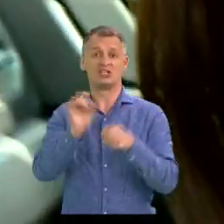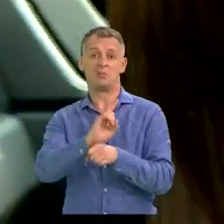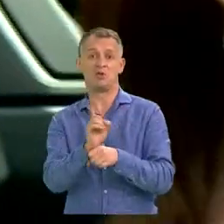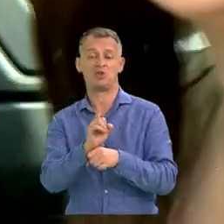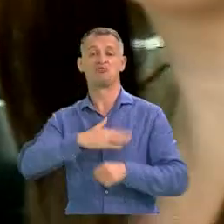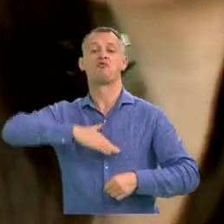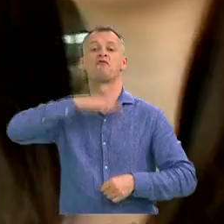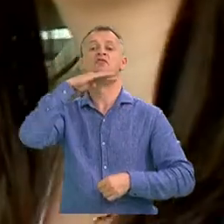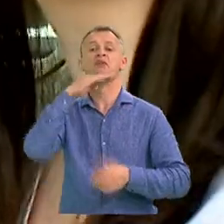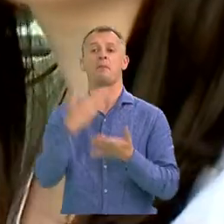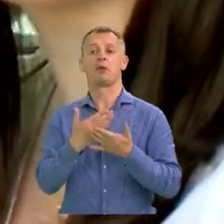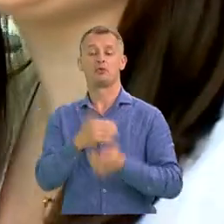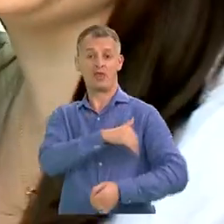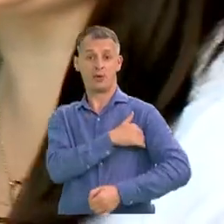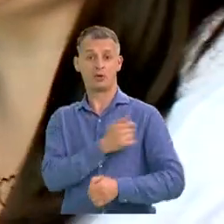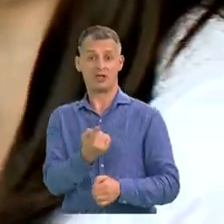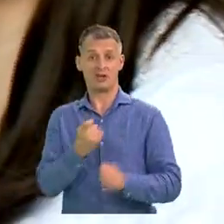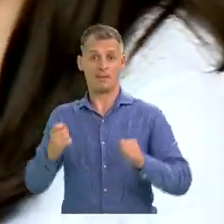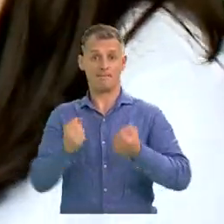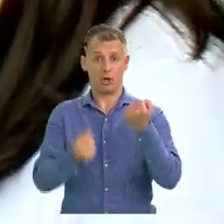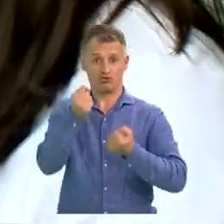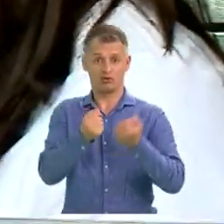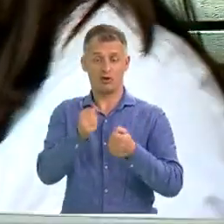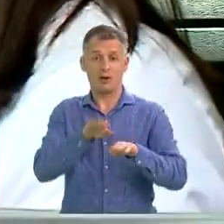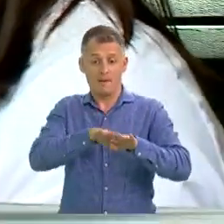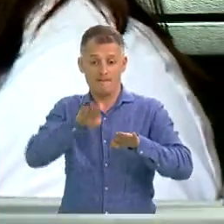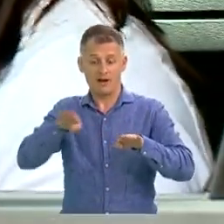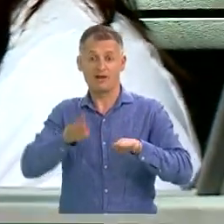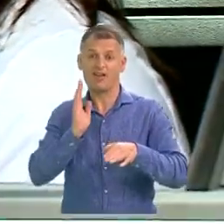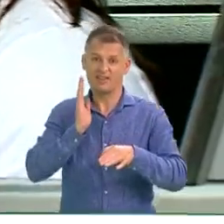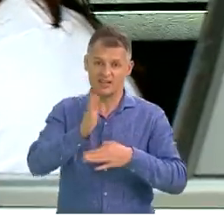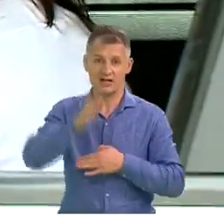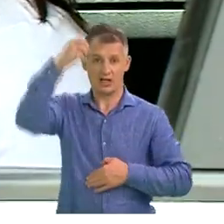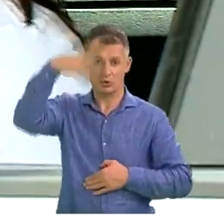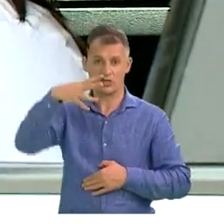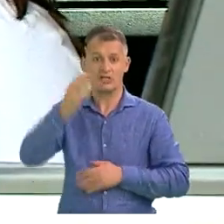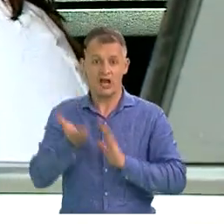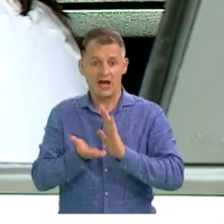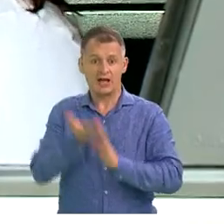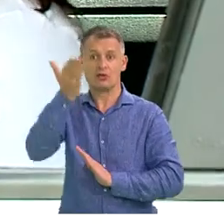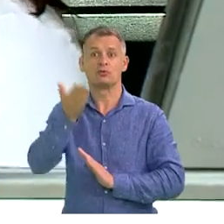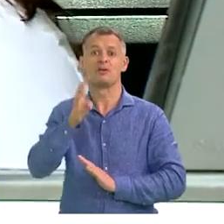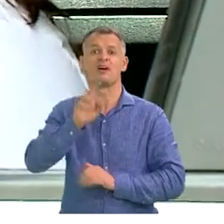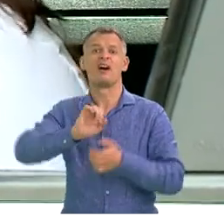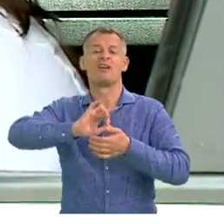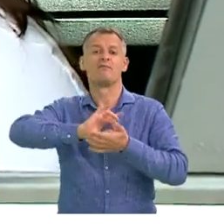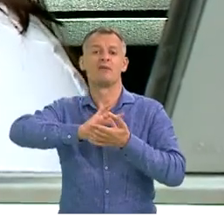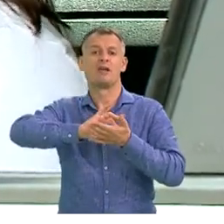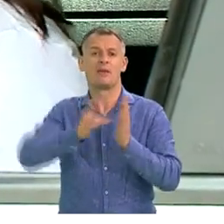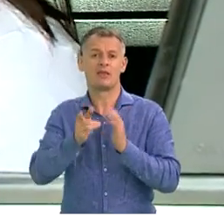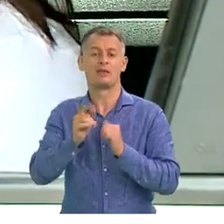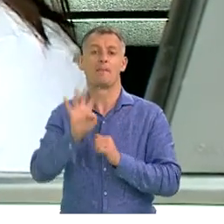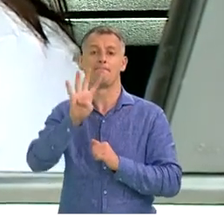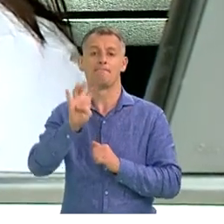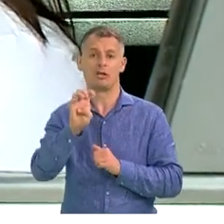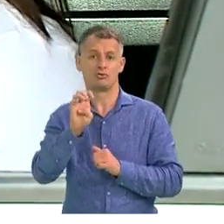pentru ca temperatura dintr-o mașină care a fost parcată direct la soare să crească rapid la peste 40 de grade Celsius. În